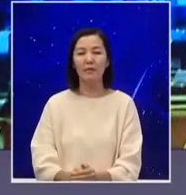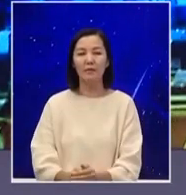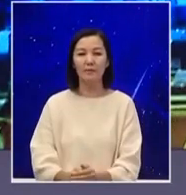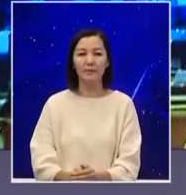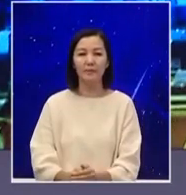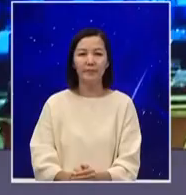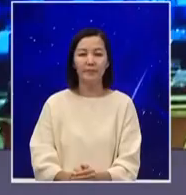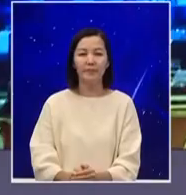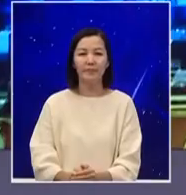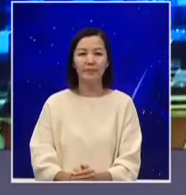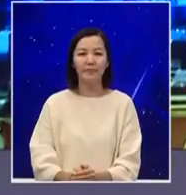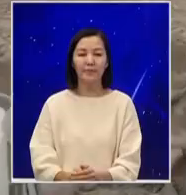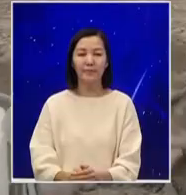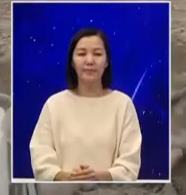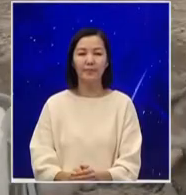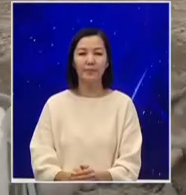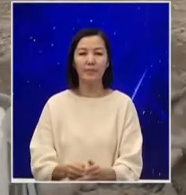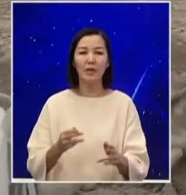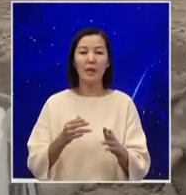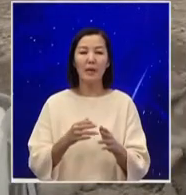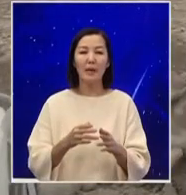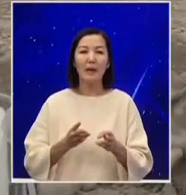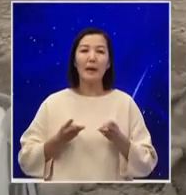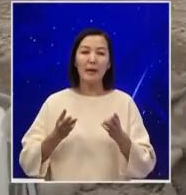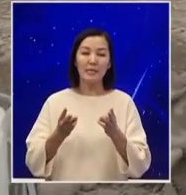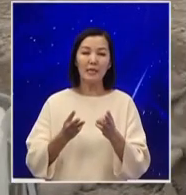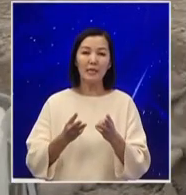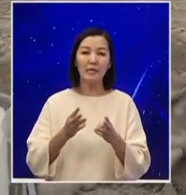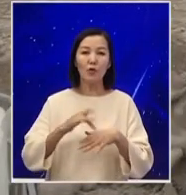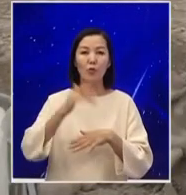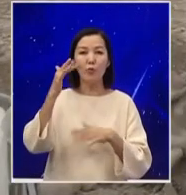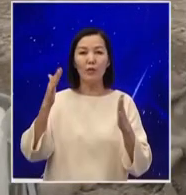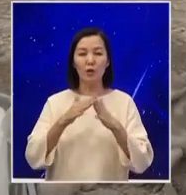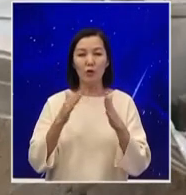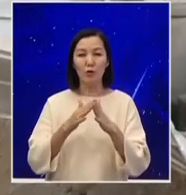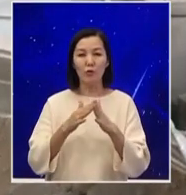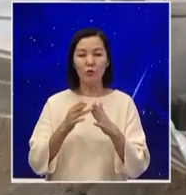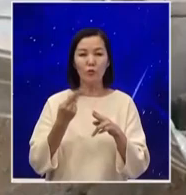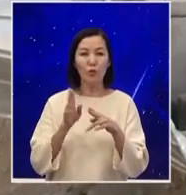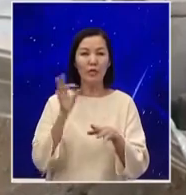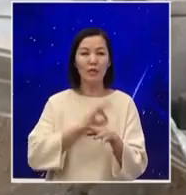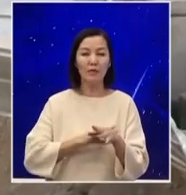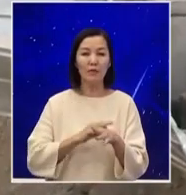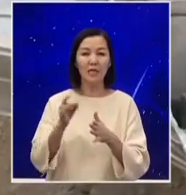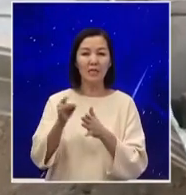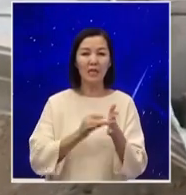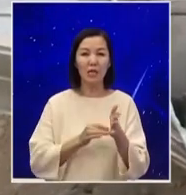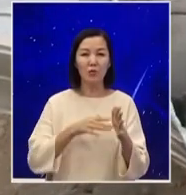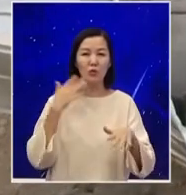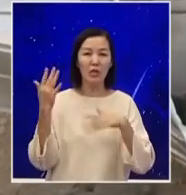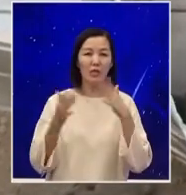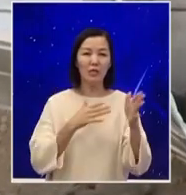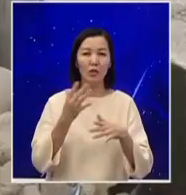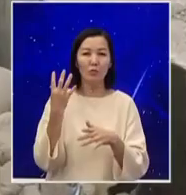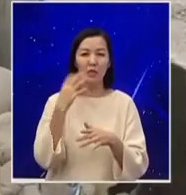жылумен қамтамасыз етіледі. Блокты модульді қазандықтар көппәтерлі тұрғын үйлер үшін тиімді. Бір уақытта жылумен, желдетумен және